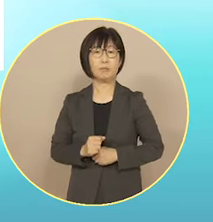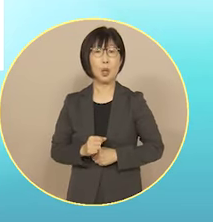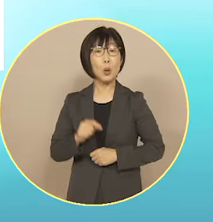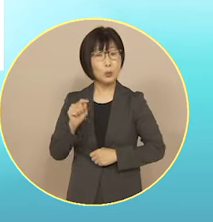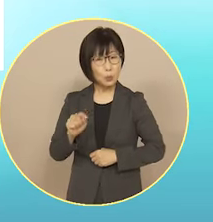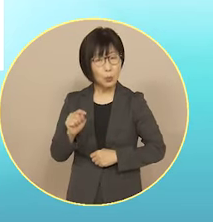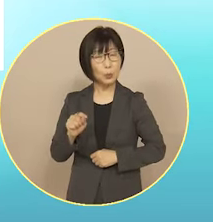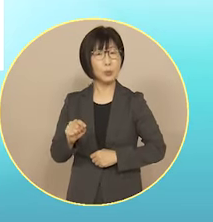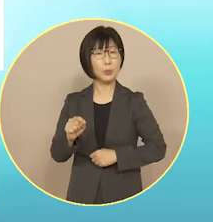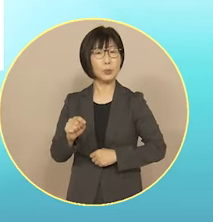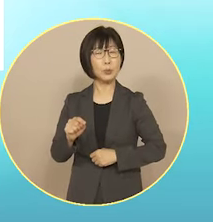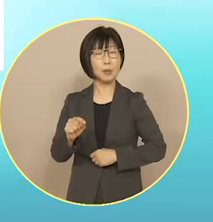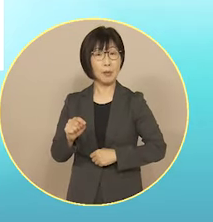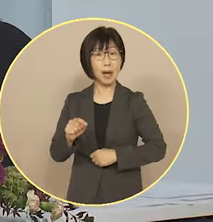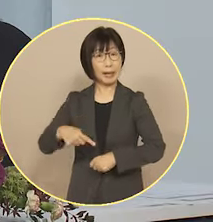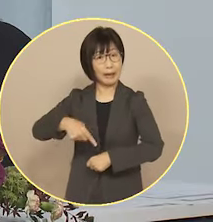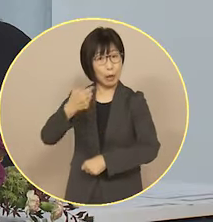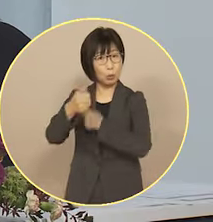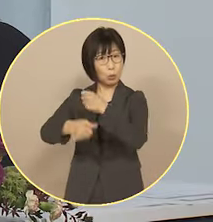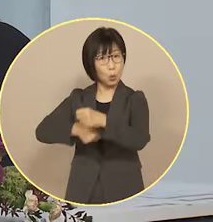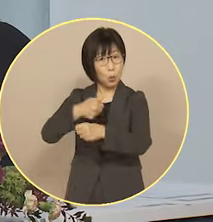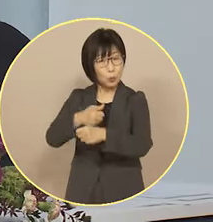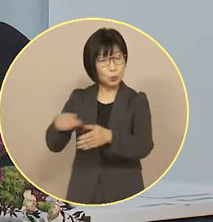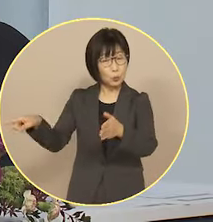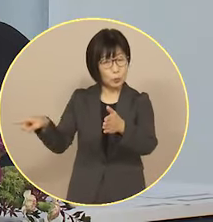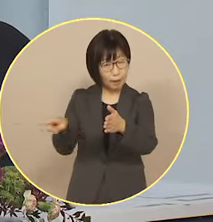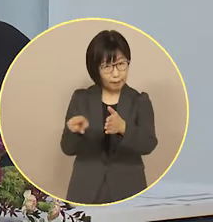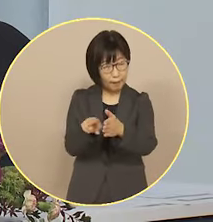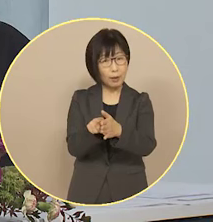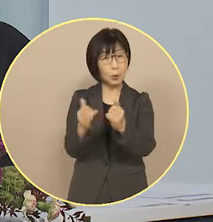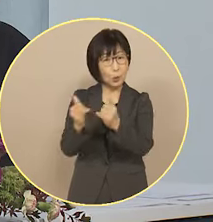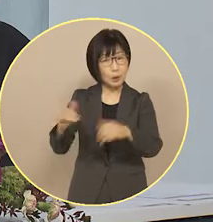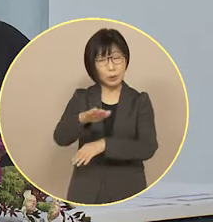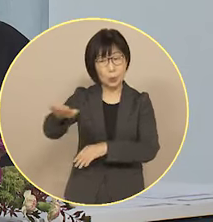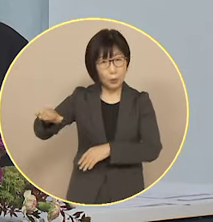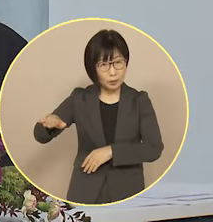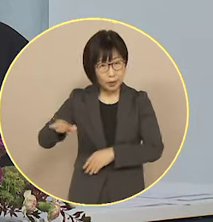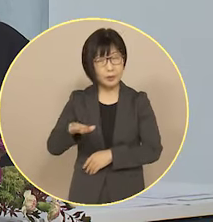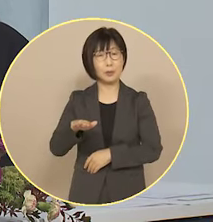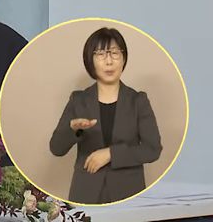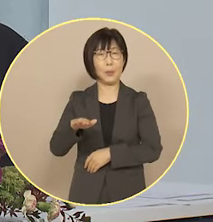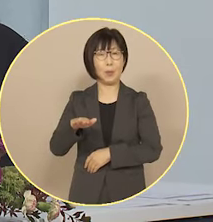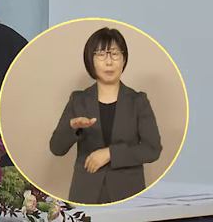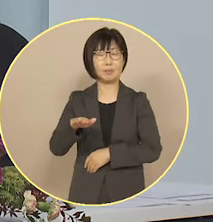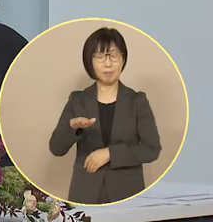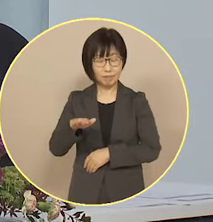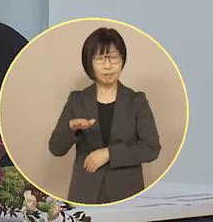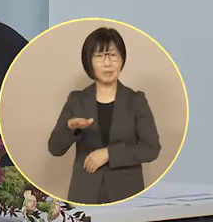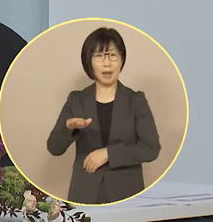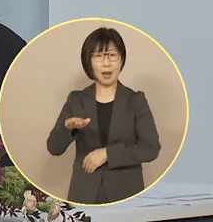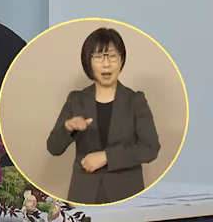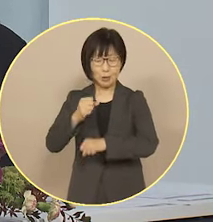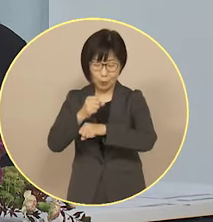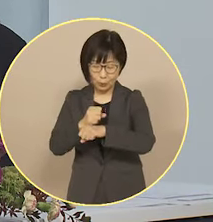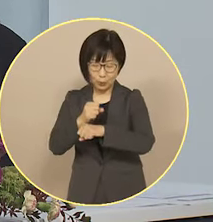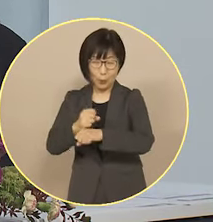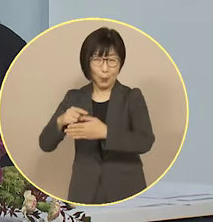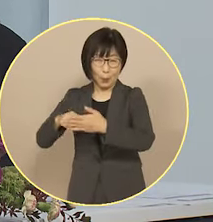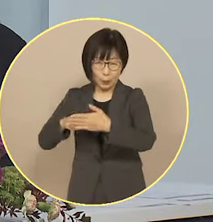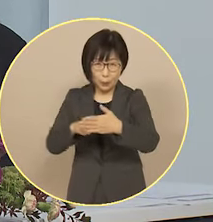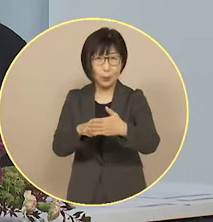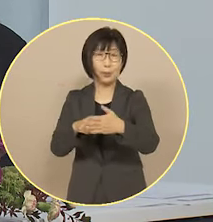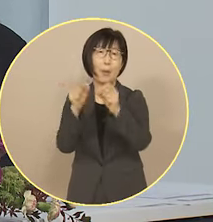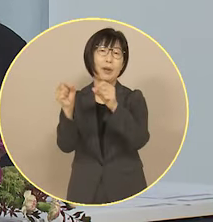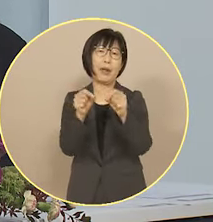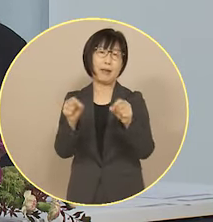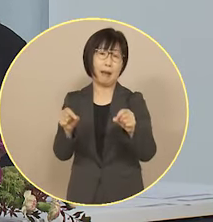でそういうことはですねやはりこの150年間の先人たちのたまぬ極苦労や努力の